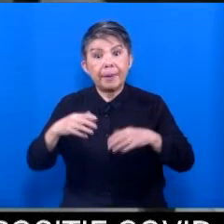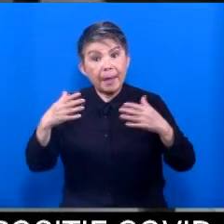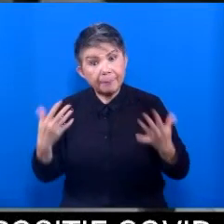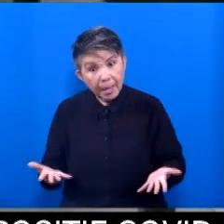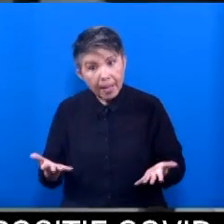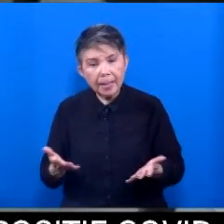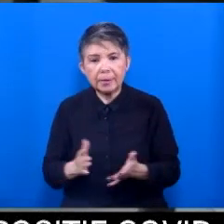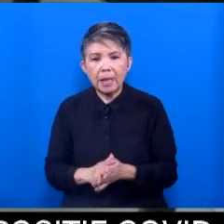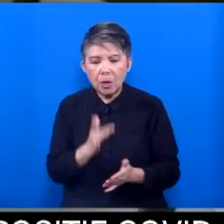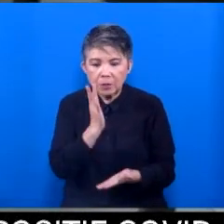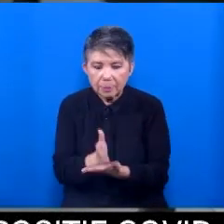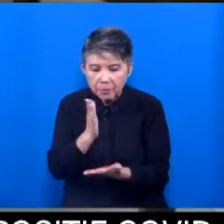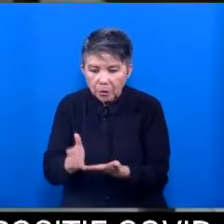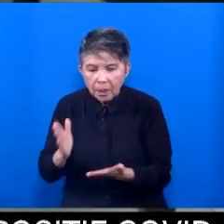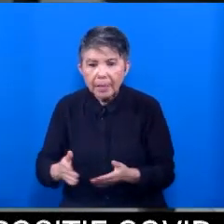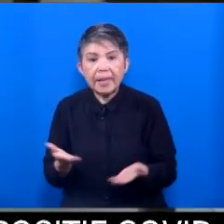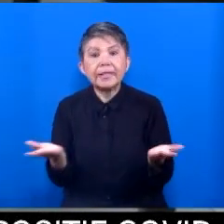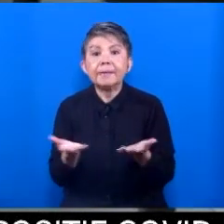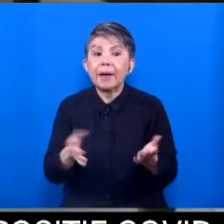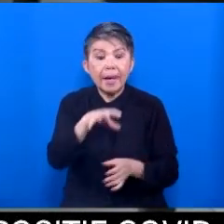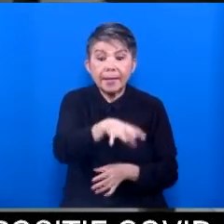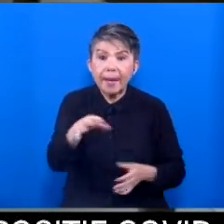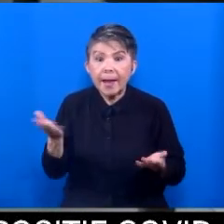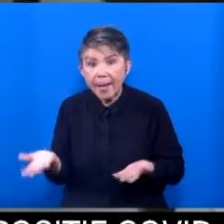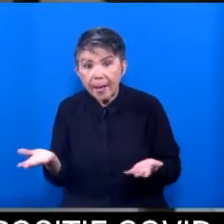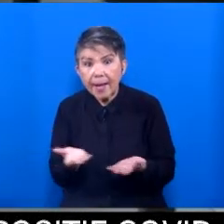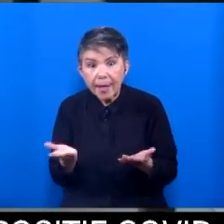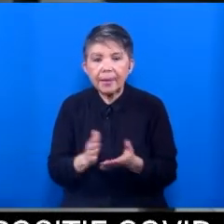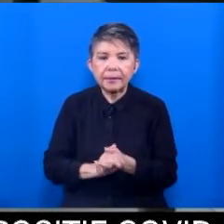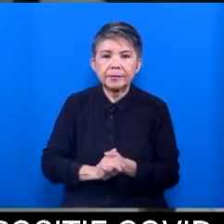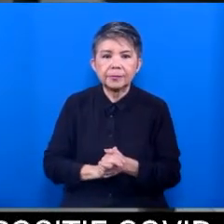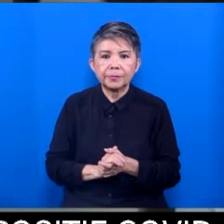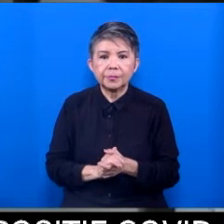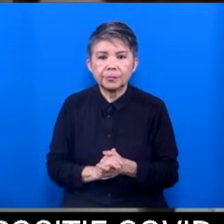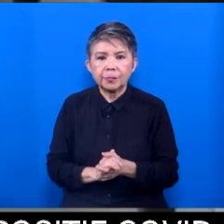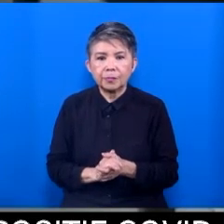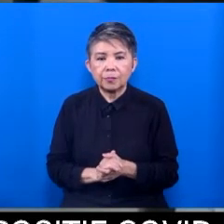berapa, gitu ya. Di mana saja, gitu ya.